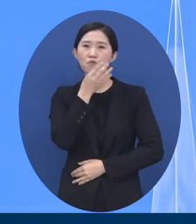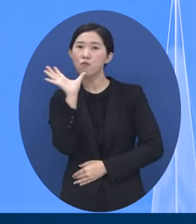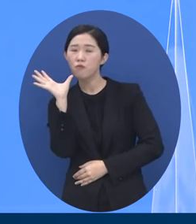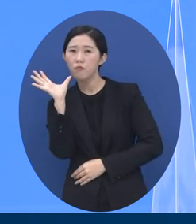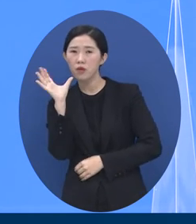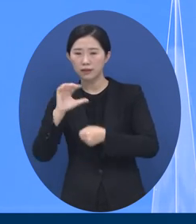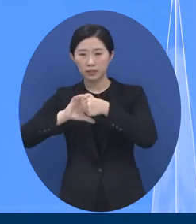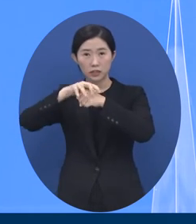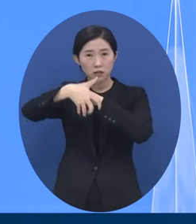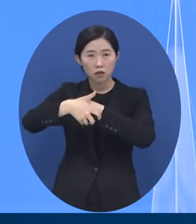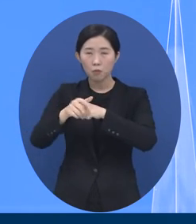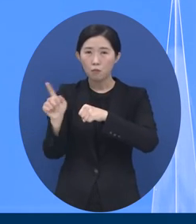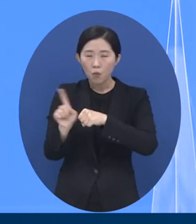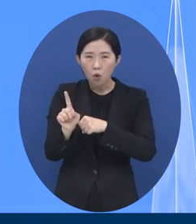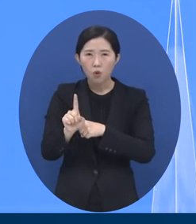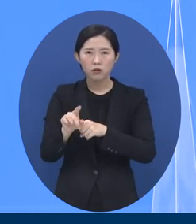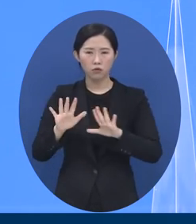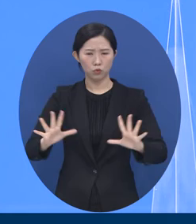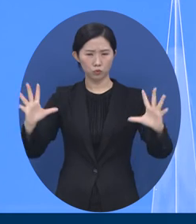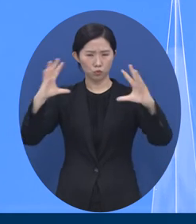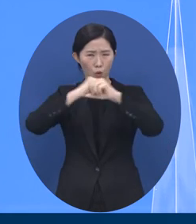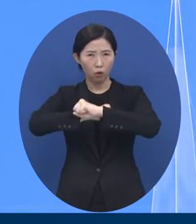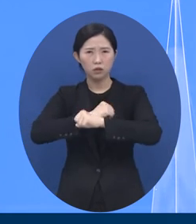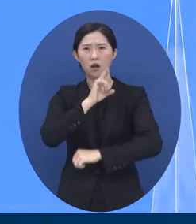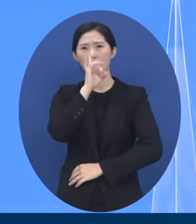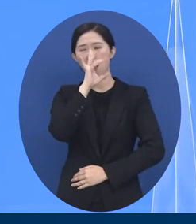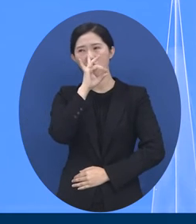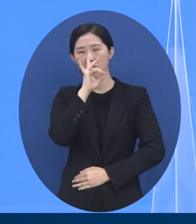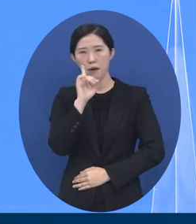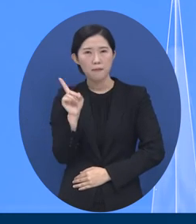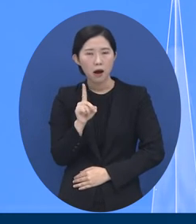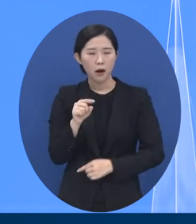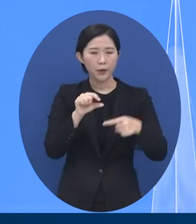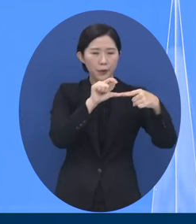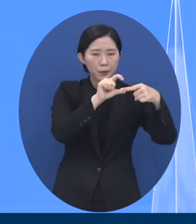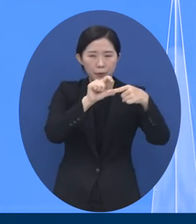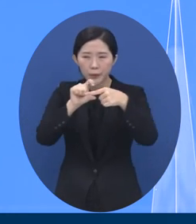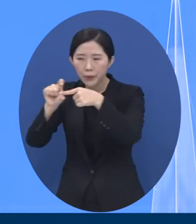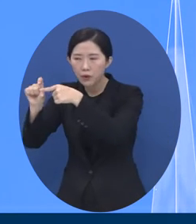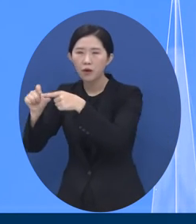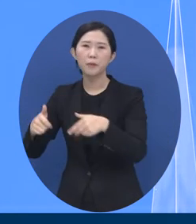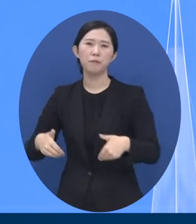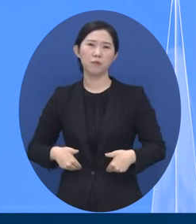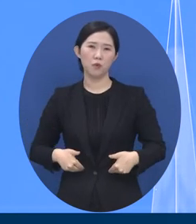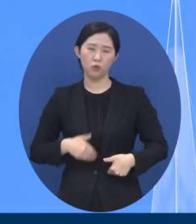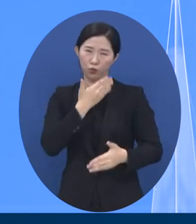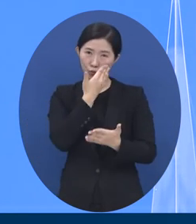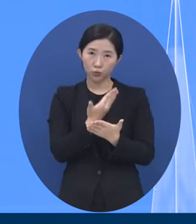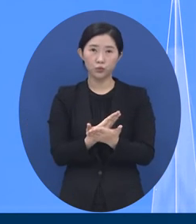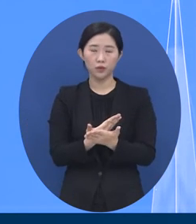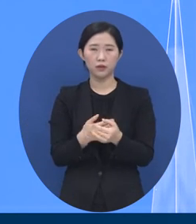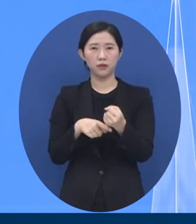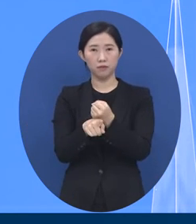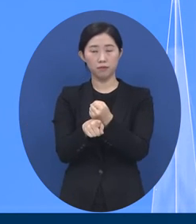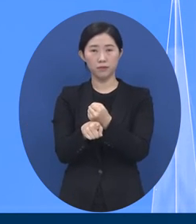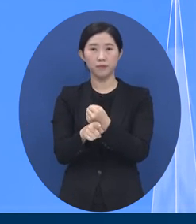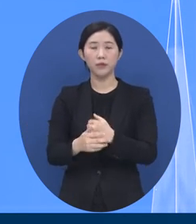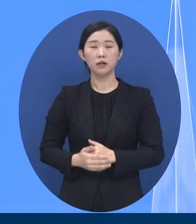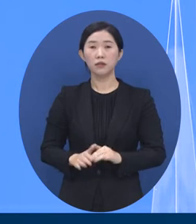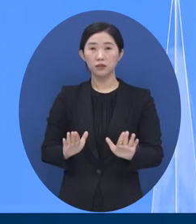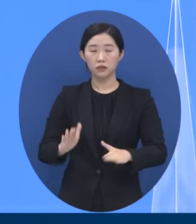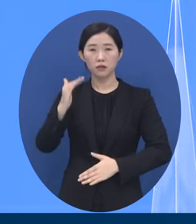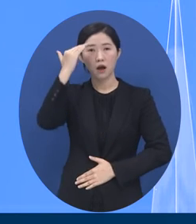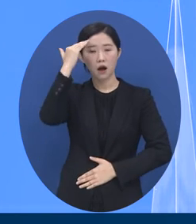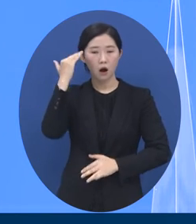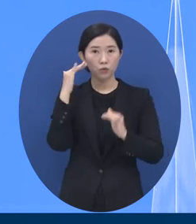속성이 종식되거나 퇴치되는 것이 아니라면 균형은 나아가야 할 지향일 수도 있습니다. 따라서 사회는